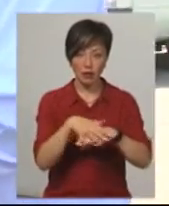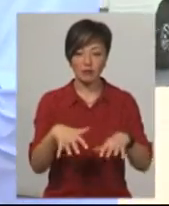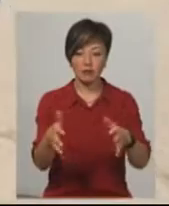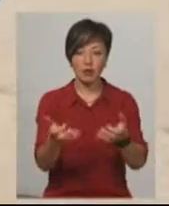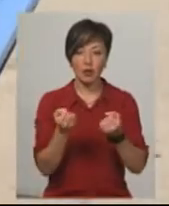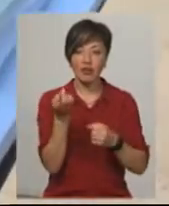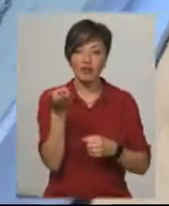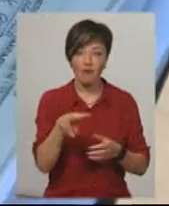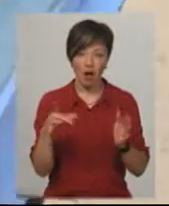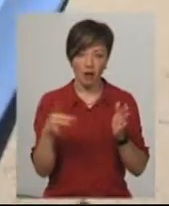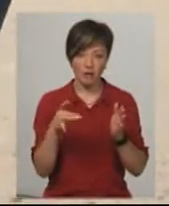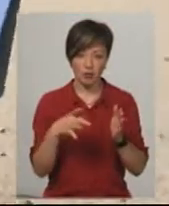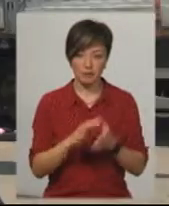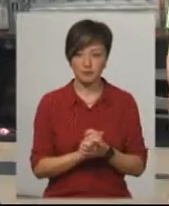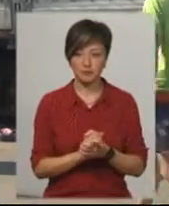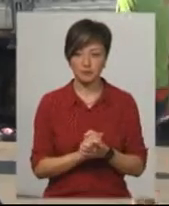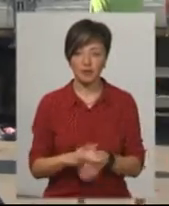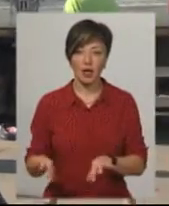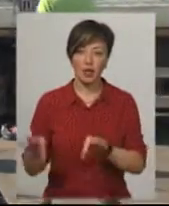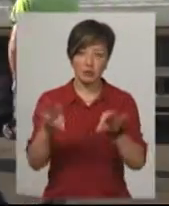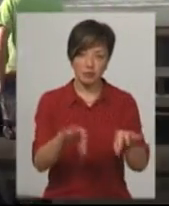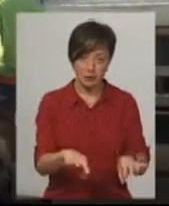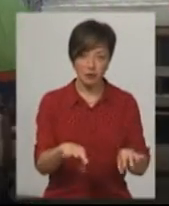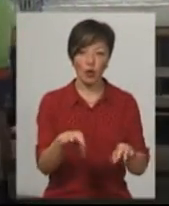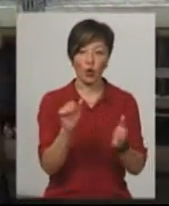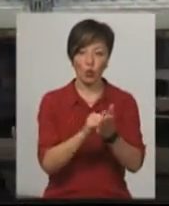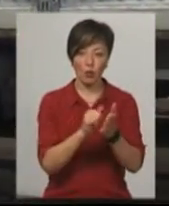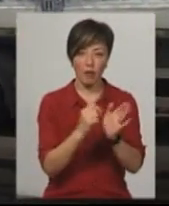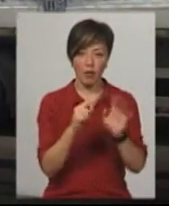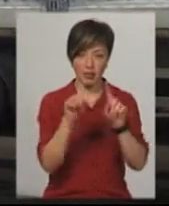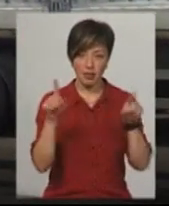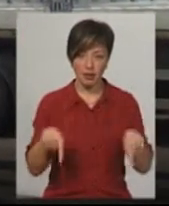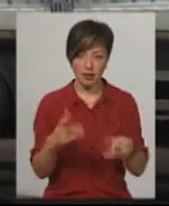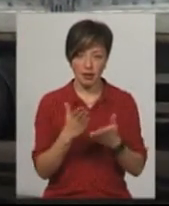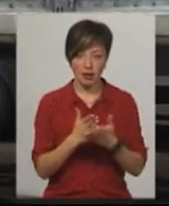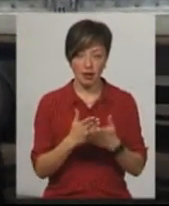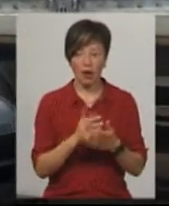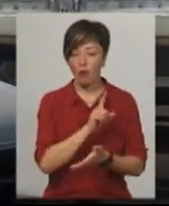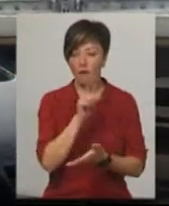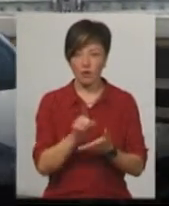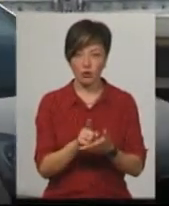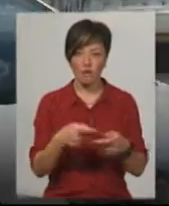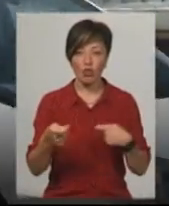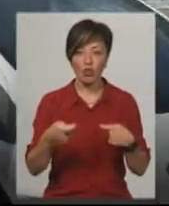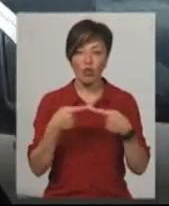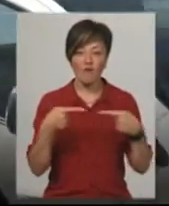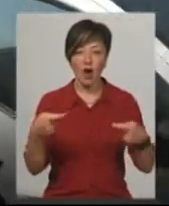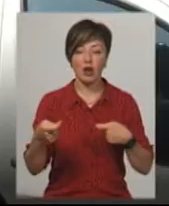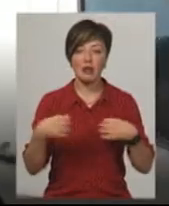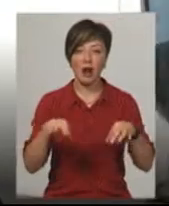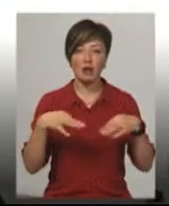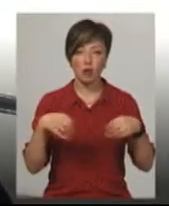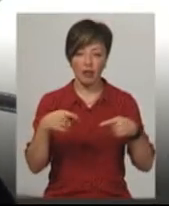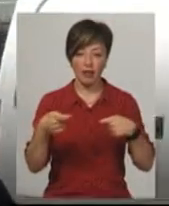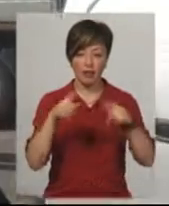два кавуни. Він заїжджає, має документ такий, товаротранспортна накладна, це обов'язково воно повинно бути.